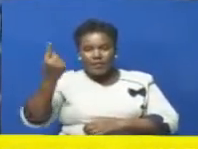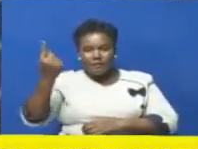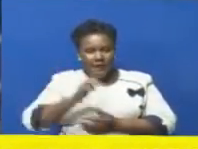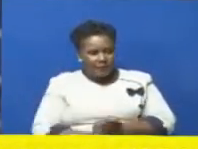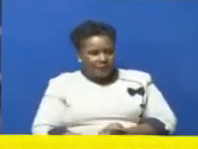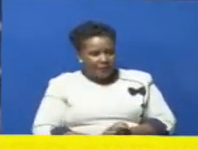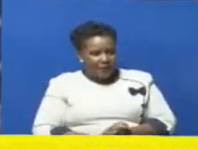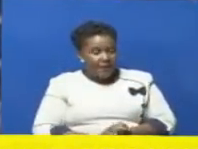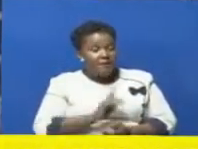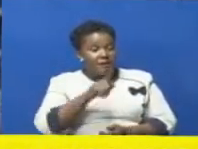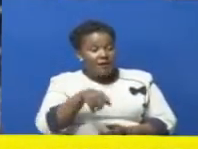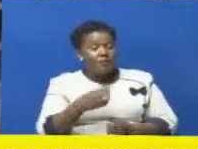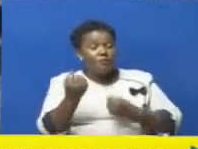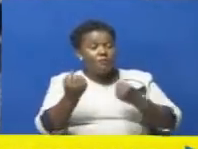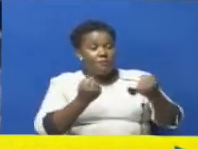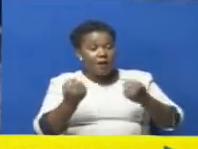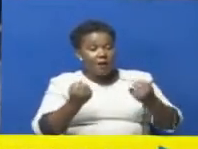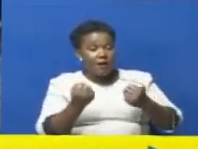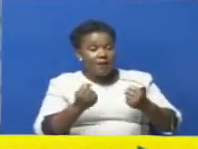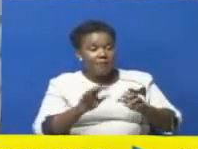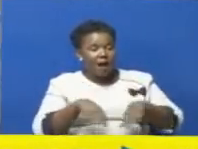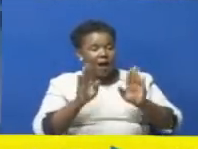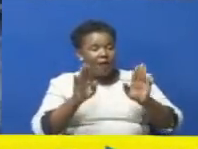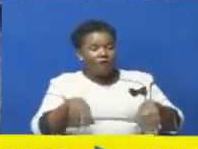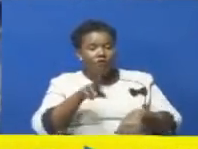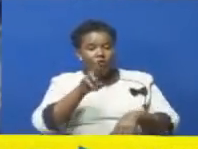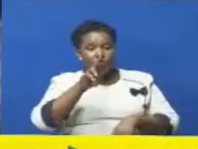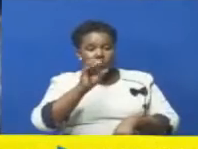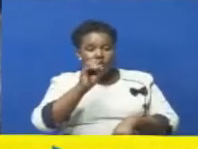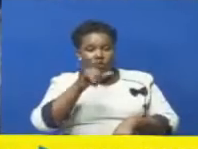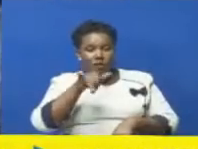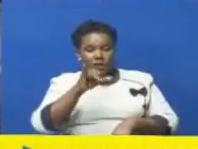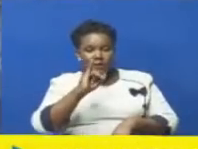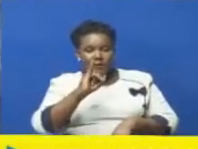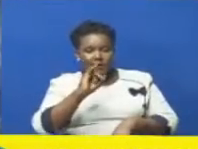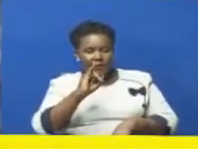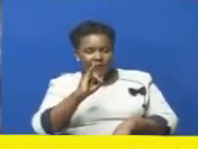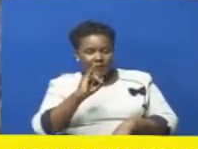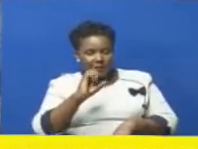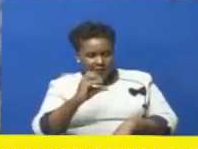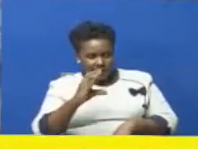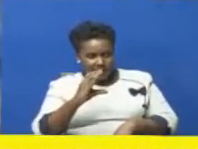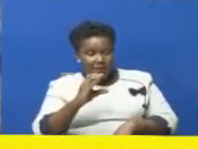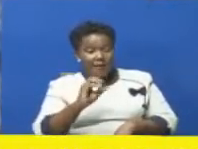zipo Rolls-Royce mbili. Moja ikitengenezwa Uingereza mwaka